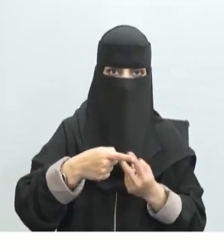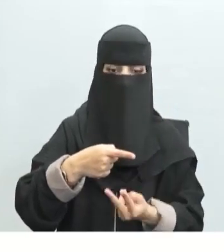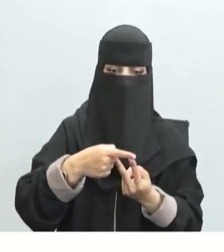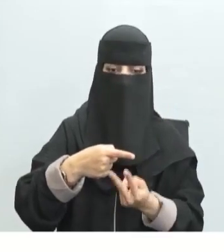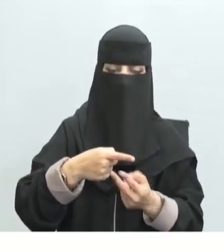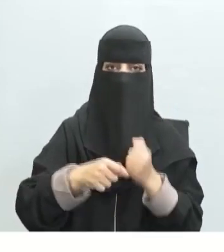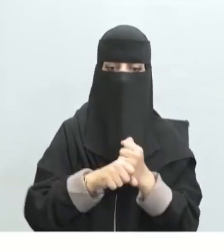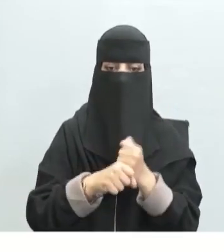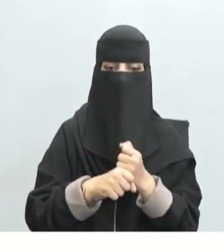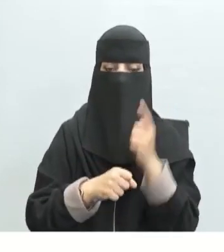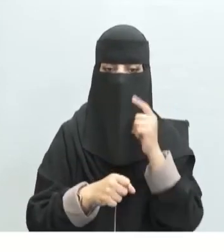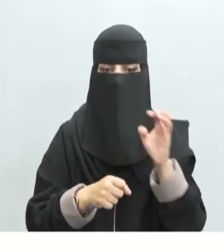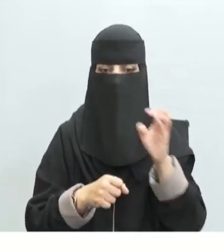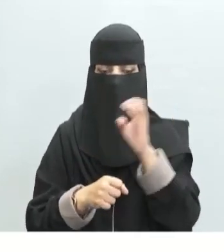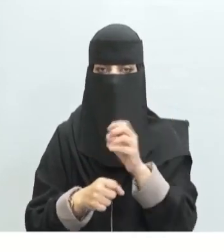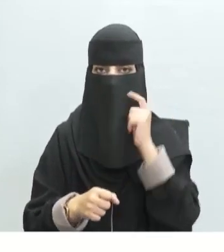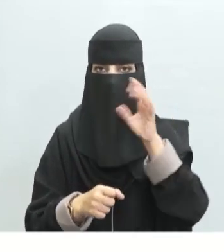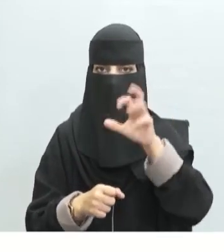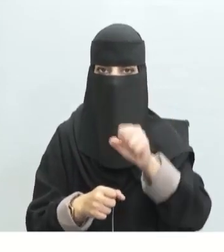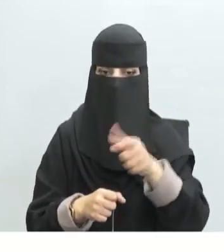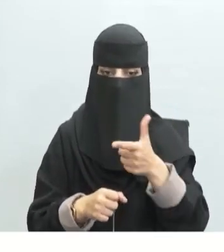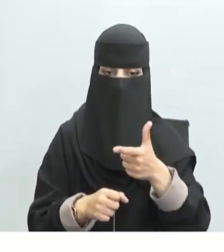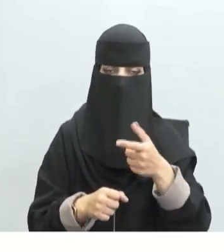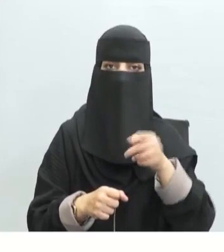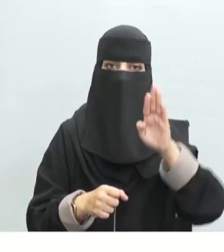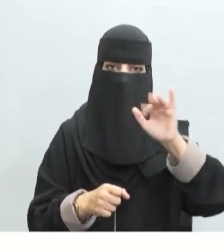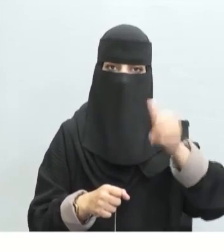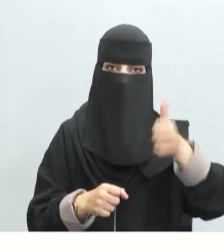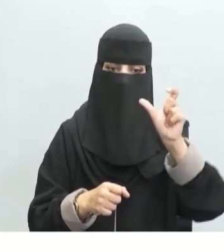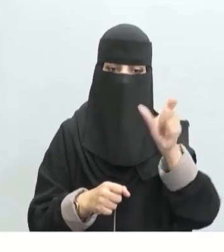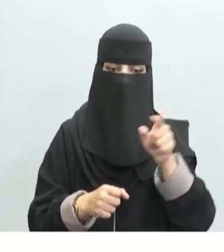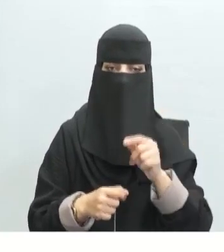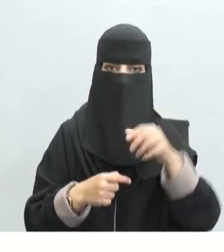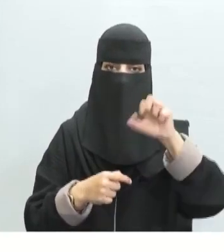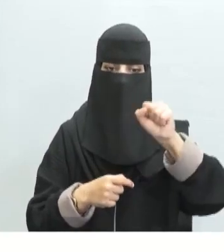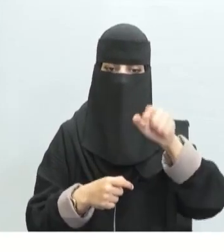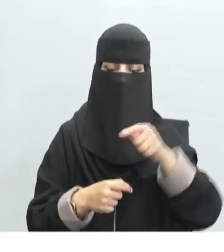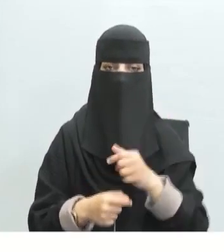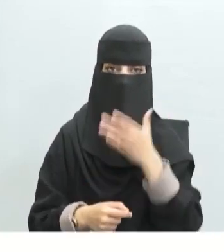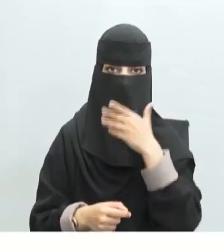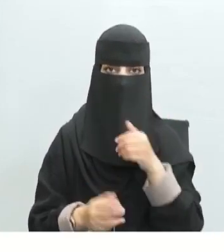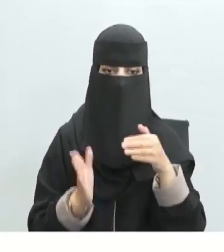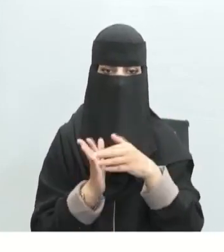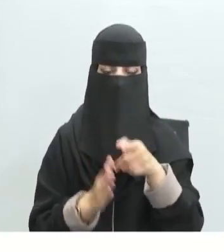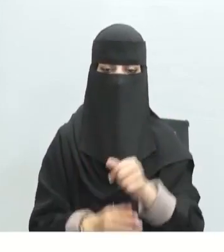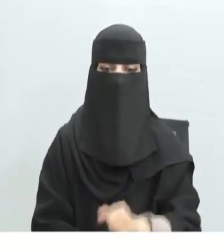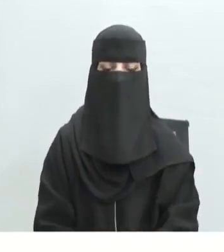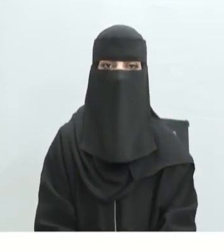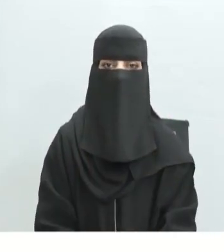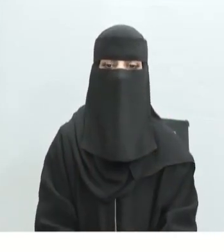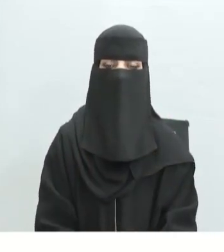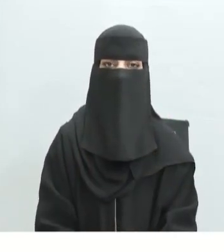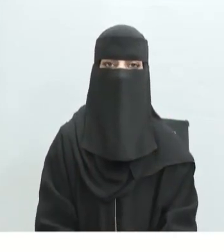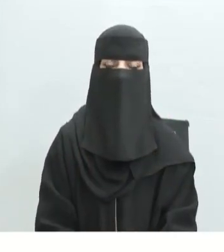بهذه الصوره وكذا اكون انا اوجدت اللي هو ساين ي بهذا الشكل بذلك اخواني الكرام